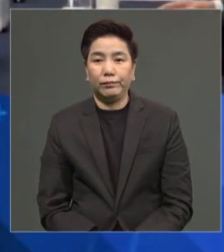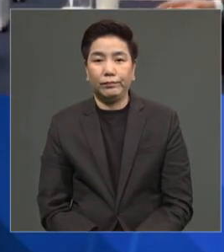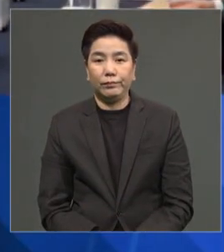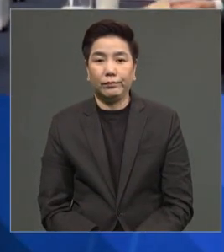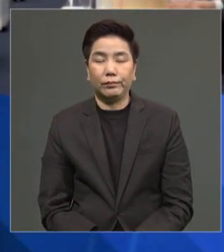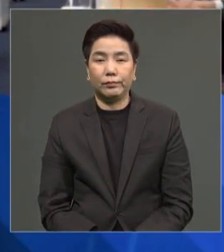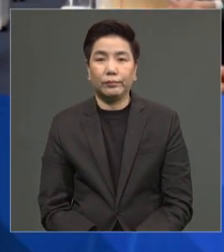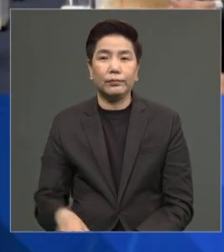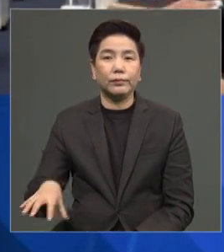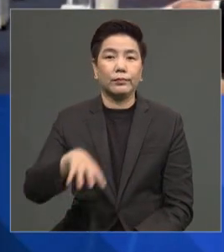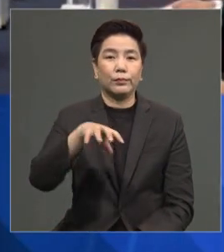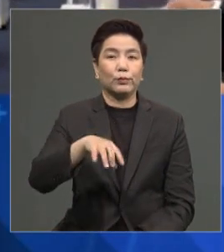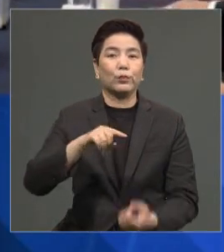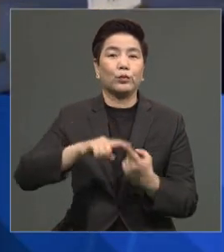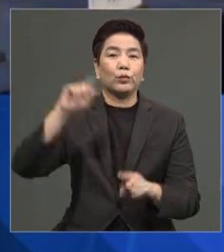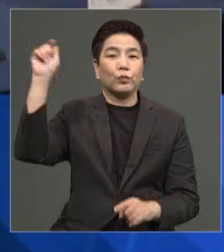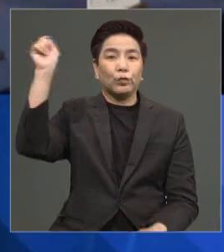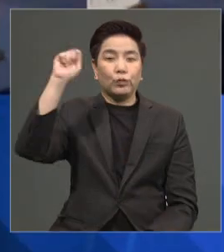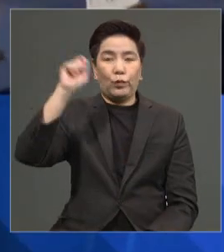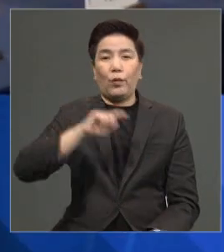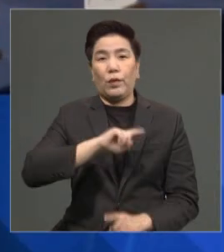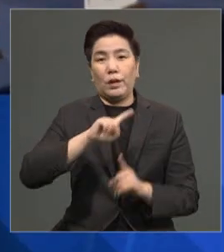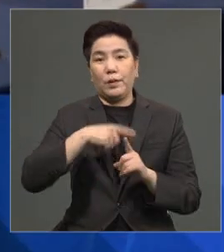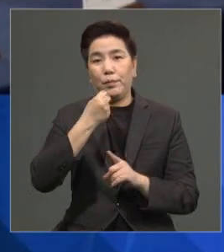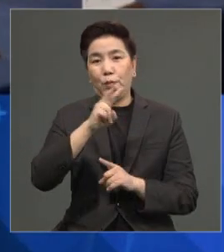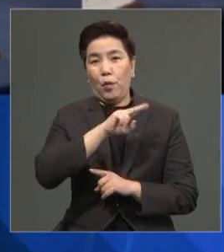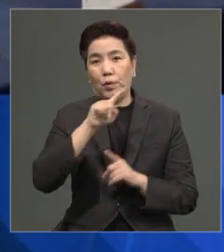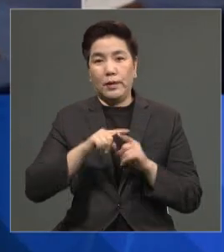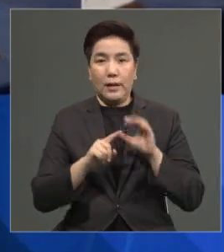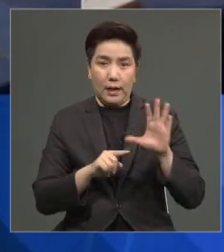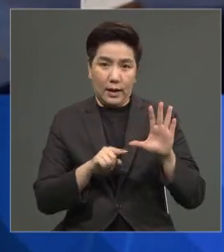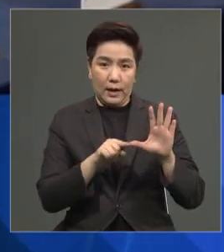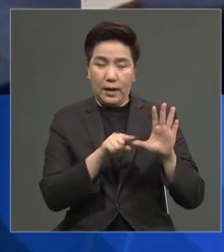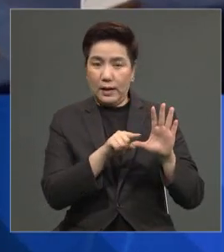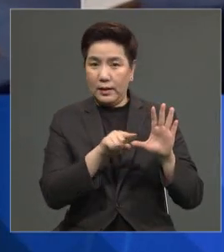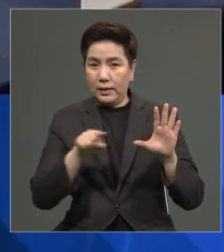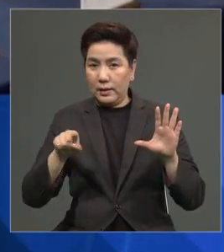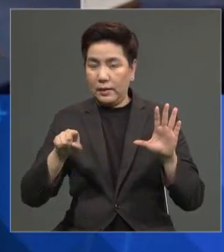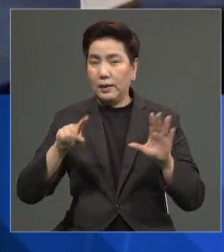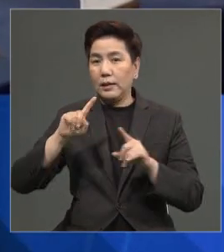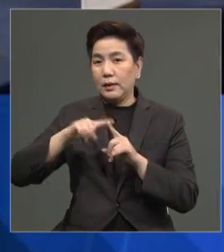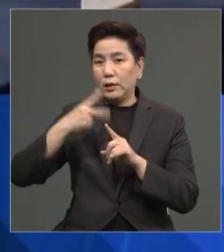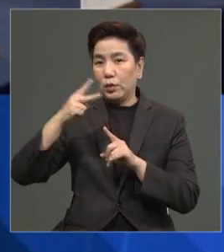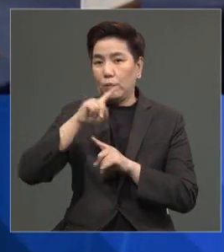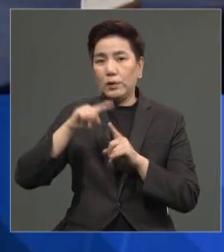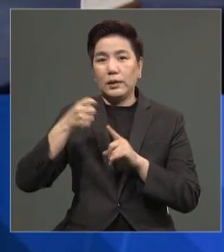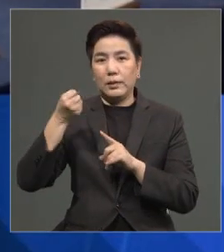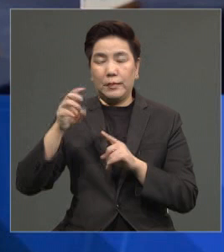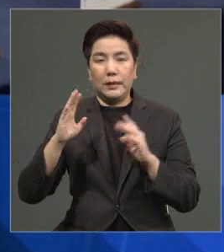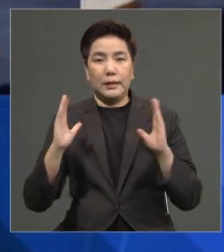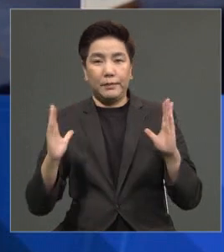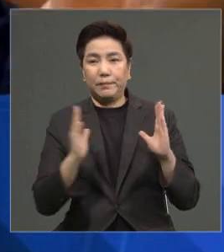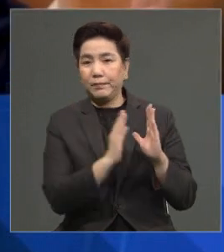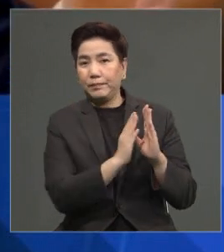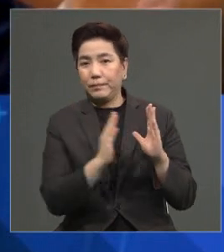าประดิษฐานที่บริเวณท้องสนามหลวงนะคะระหว่างวันที่5ธันวาคม2567ถึงวันที่14กุมภาพันธ์2568